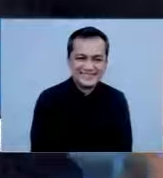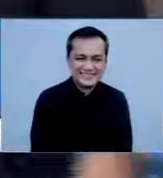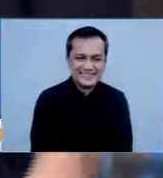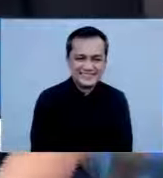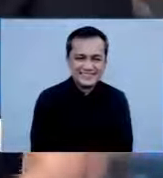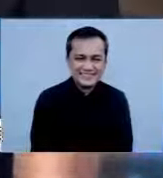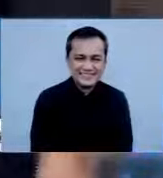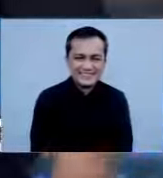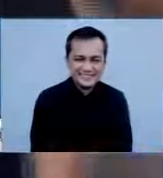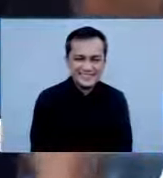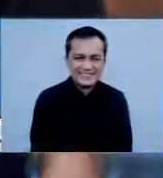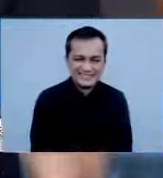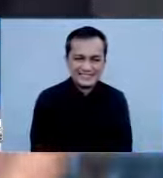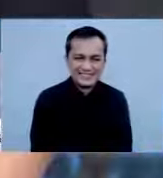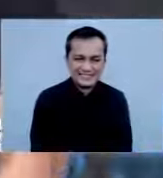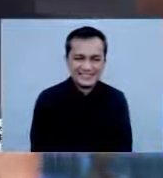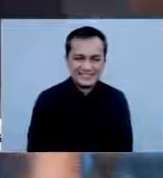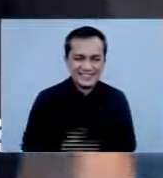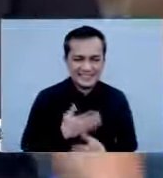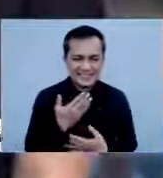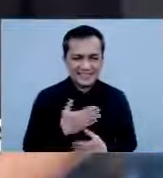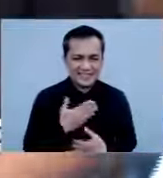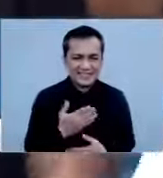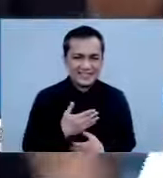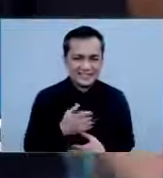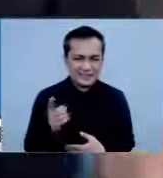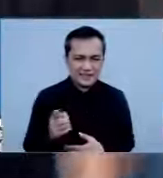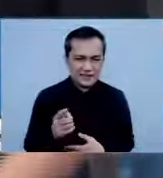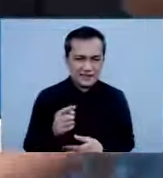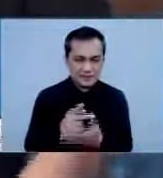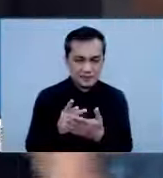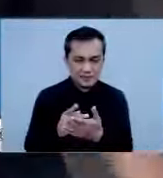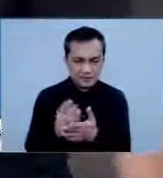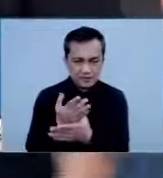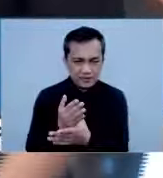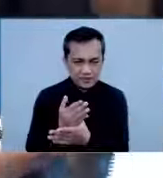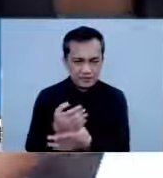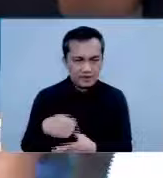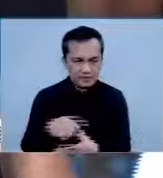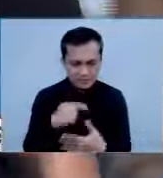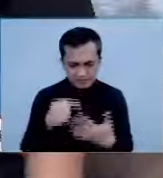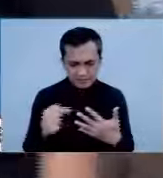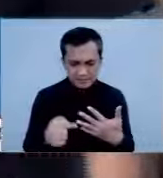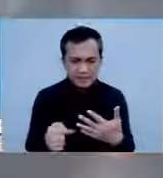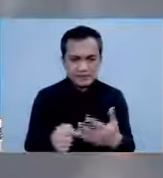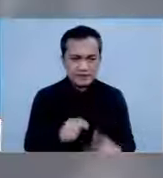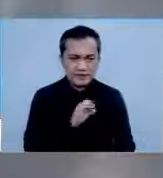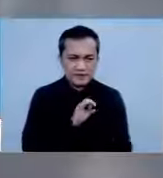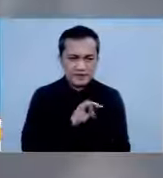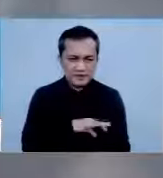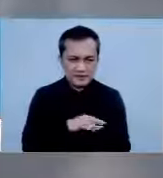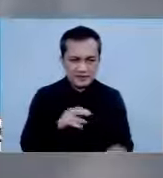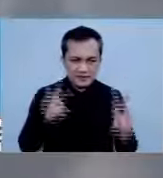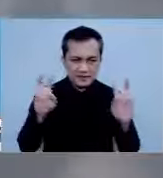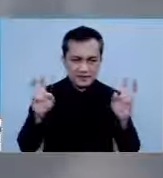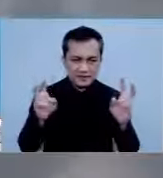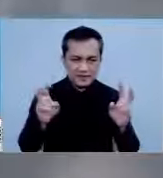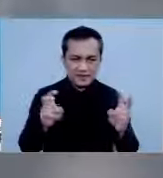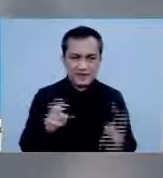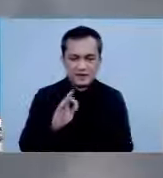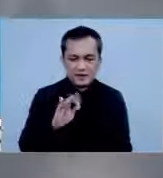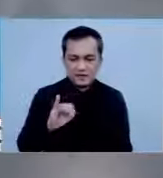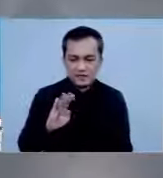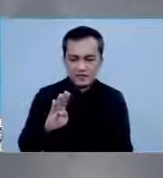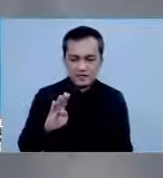present. Nakakatuwa ito at para ibahagi pa sa atin. Ang iba pang mga benefits na tinatawag na fit boots. Yung pala